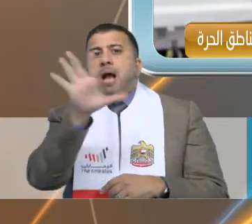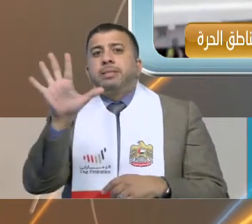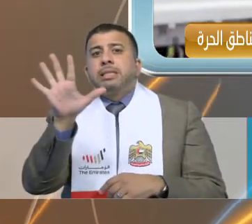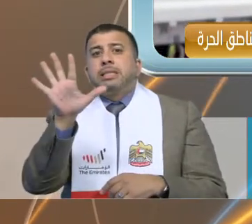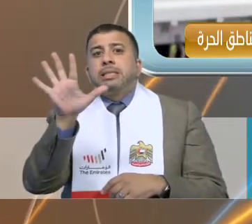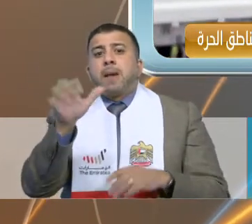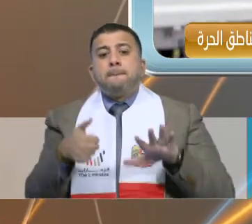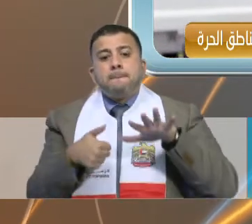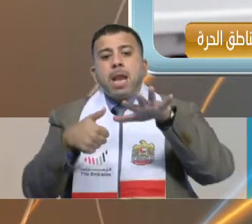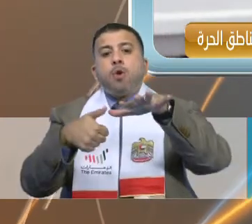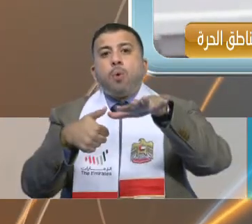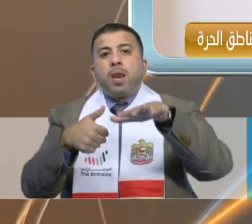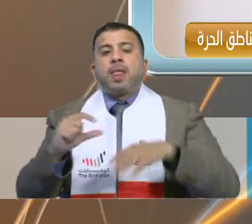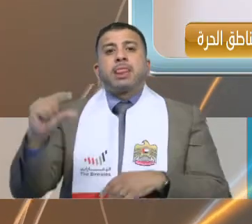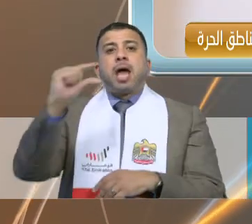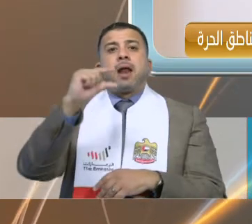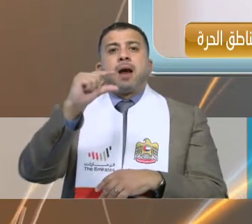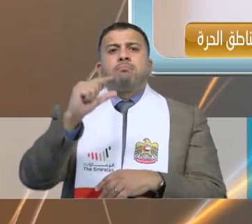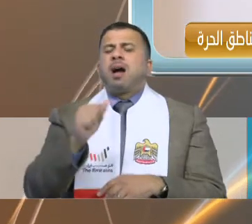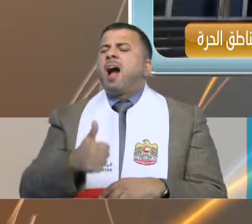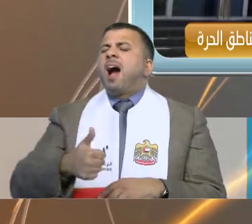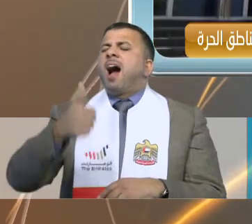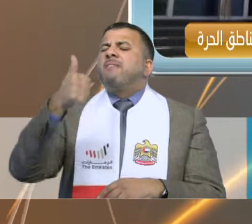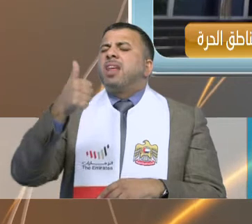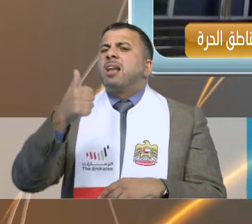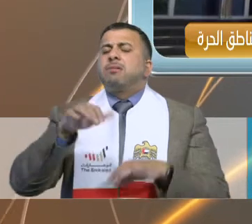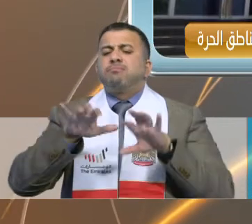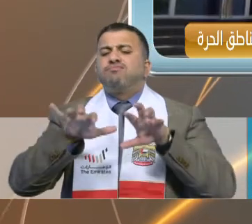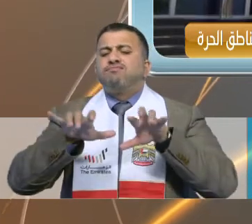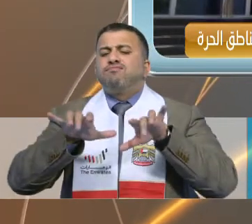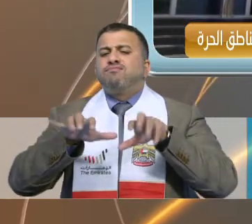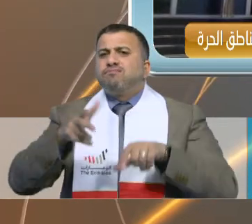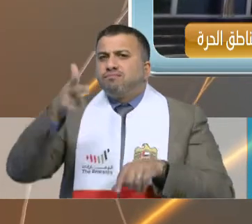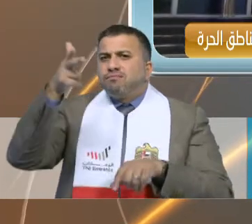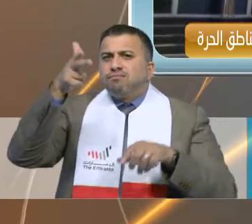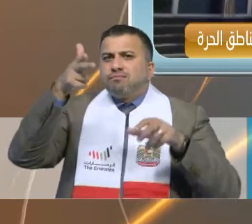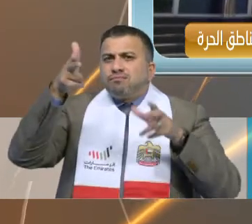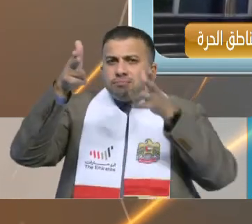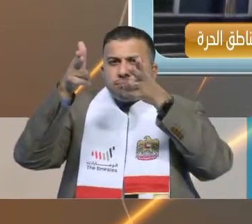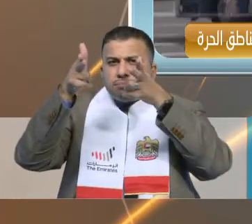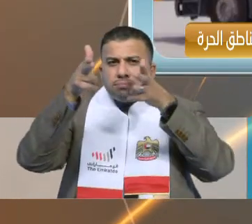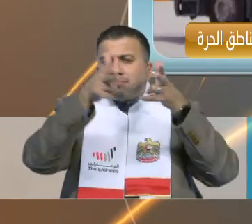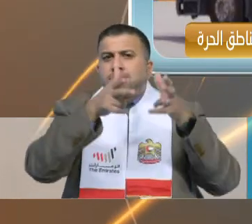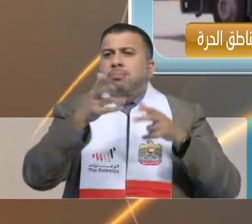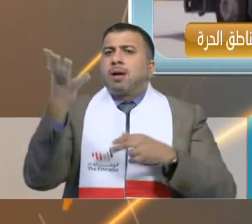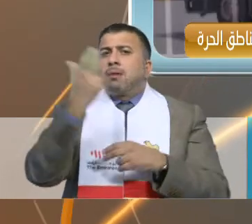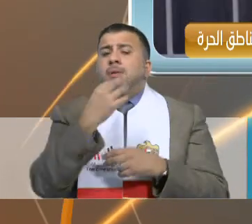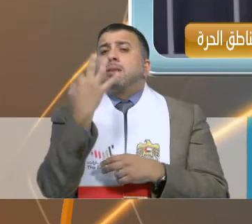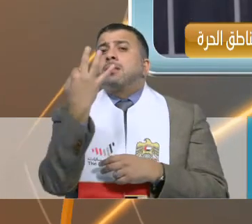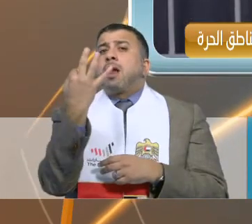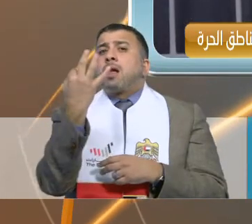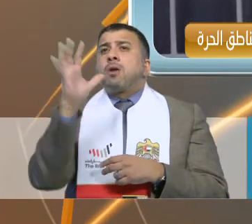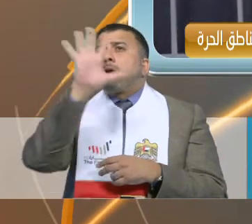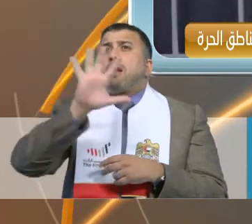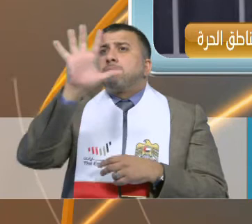50 مليون درهم، استحدثت من خلالها أفضل وأحدث أنواع الأجهزة اللي استقطبتها من 3 قارات مختلفة